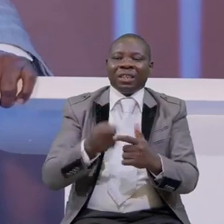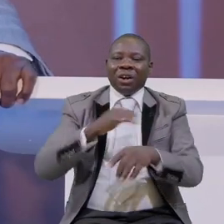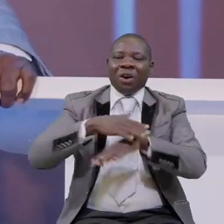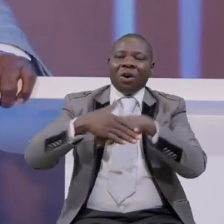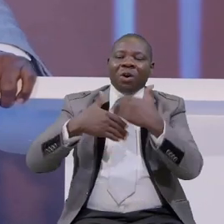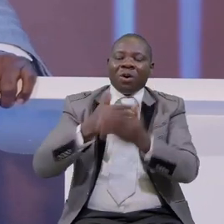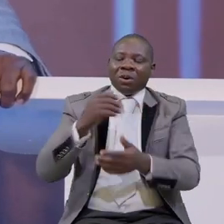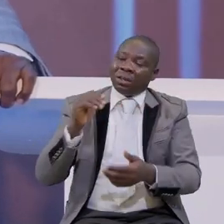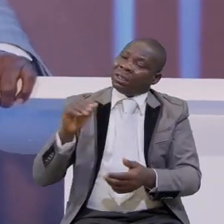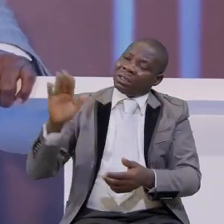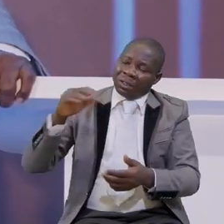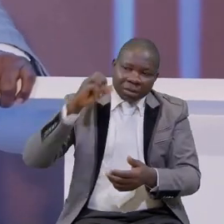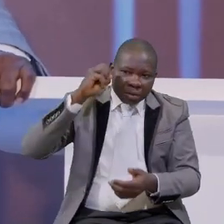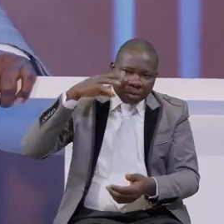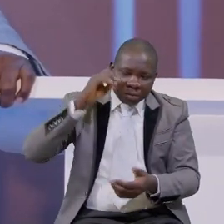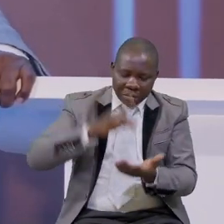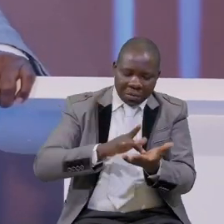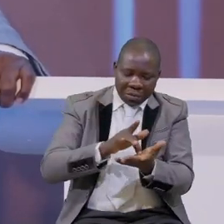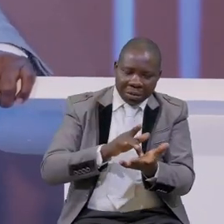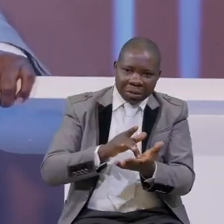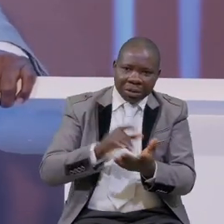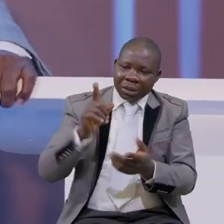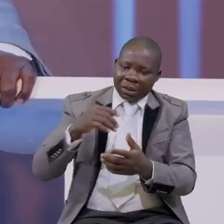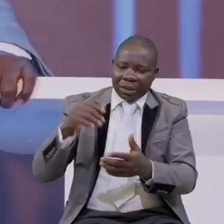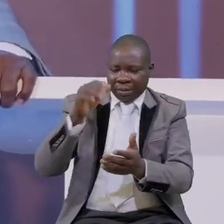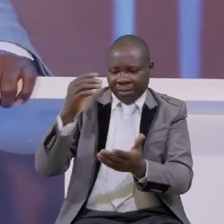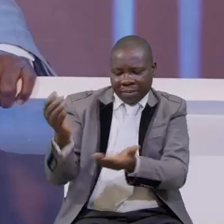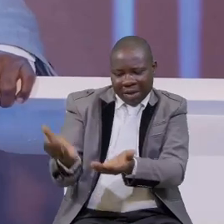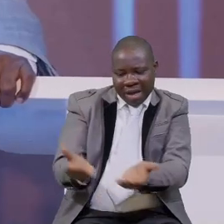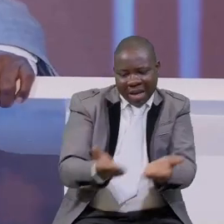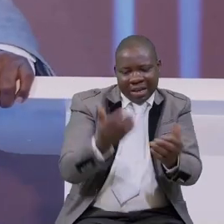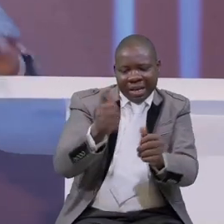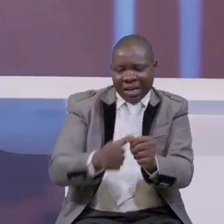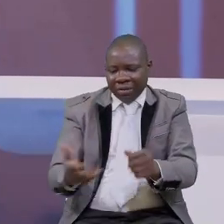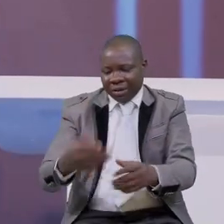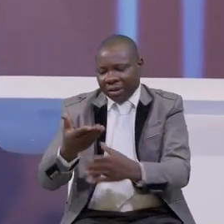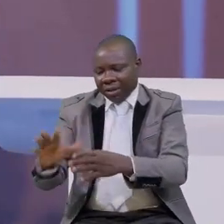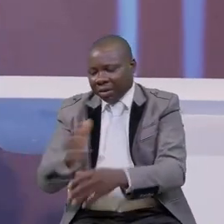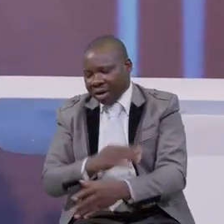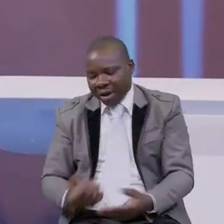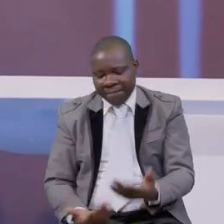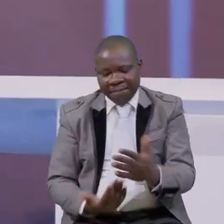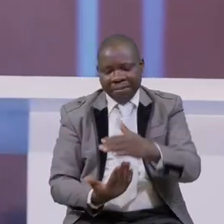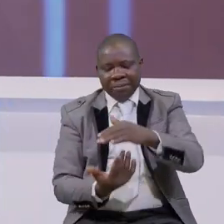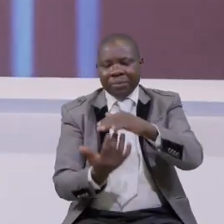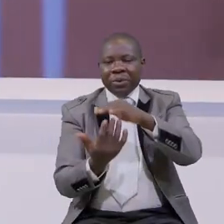Et tout ce gris-gris, il a tout ramassé et il a tout brûlé.